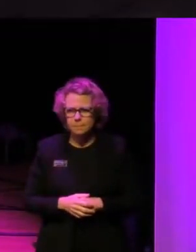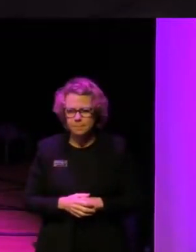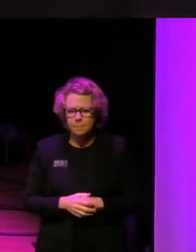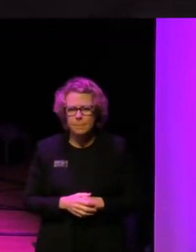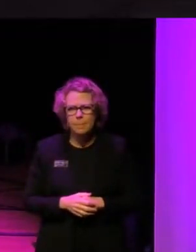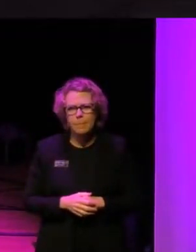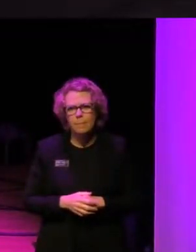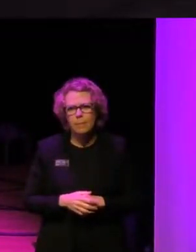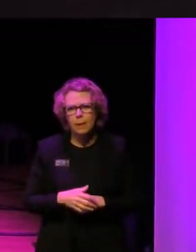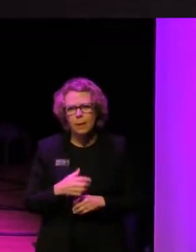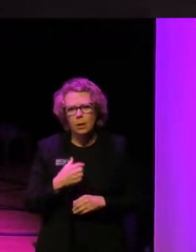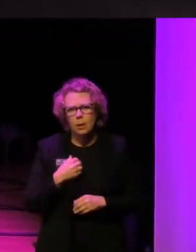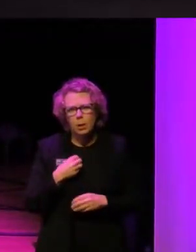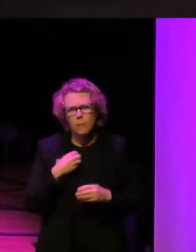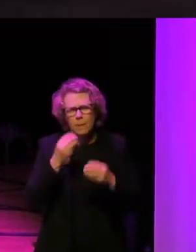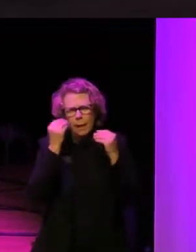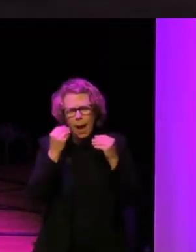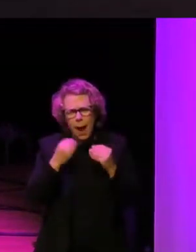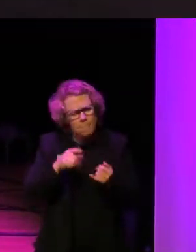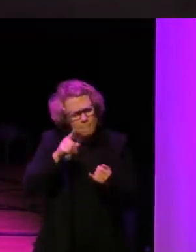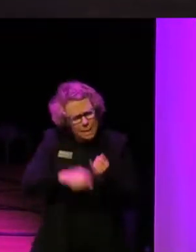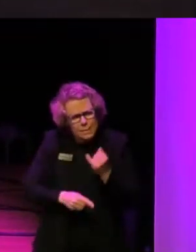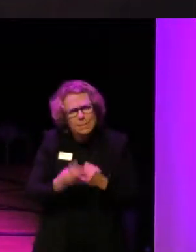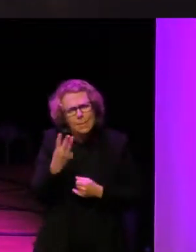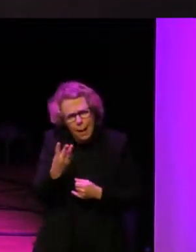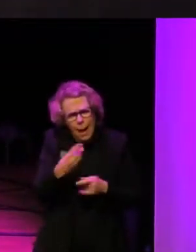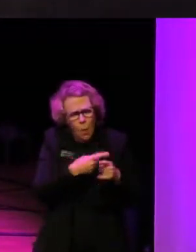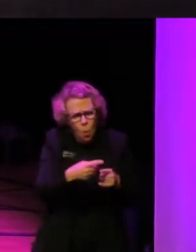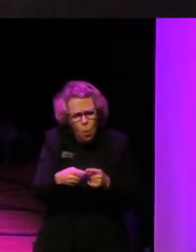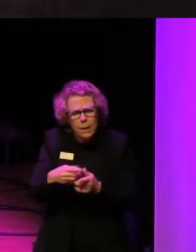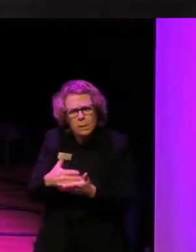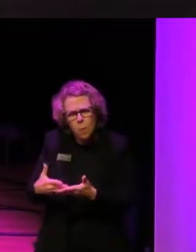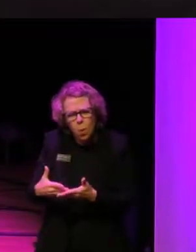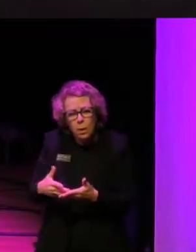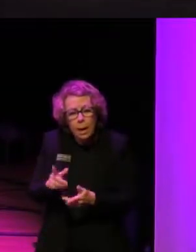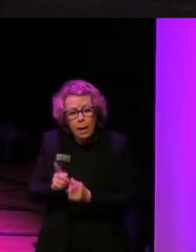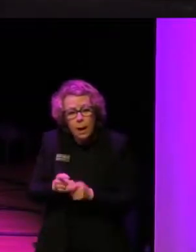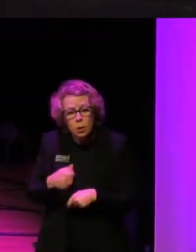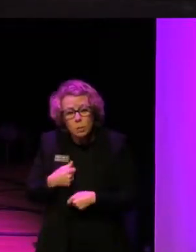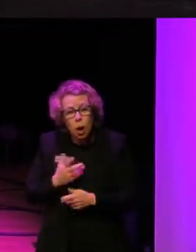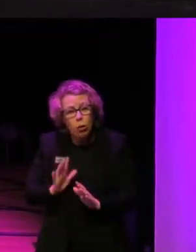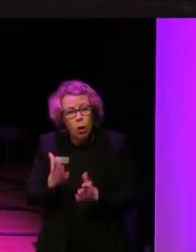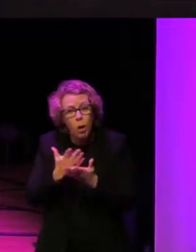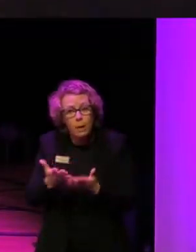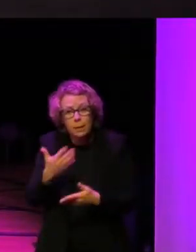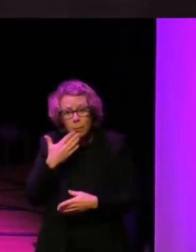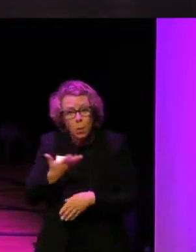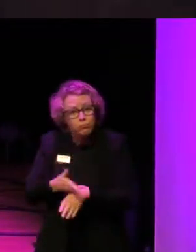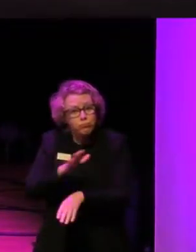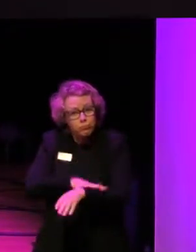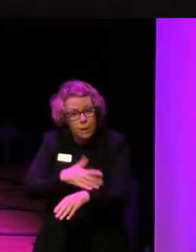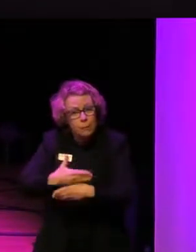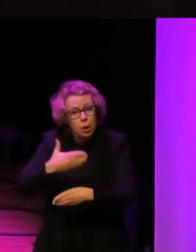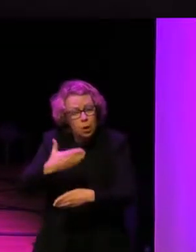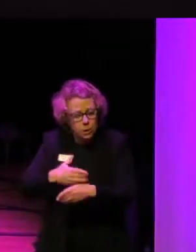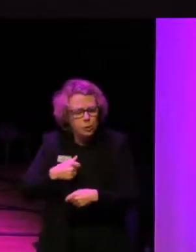Jag vill lära mig minst 3 språk. Om jag inte är bra på teater, så vill jag bli en